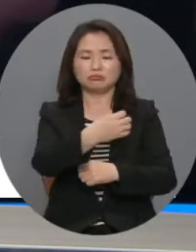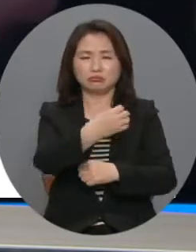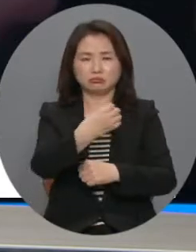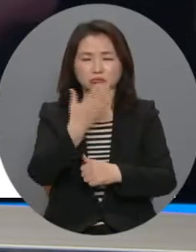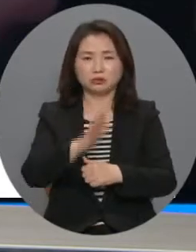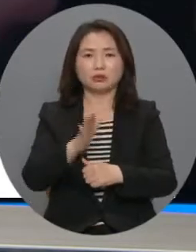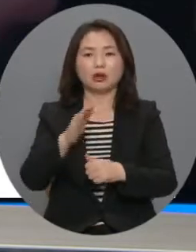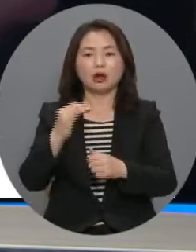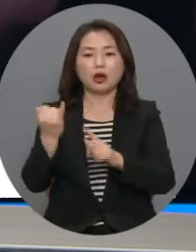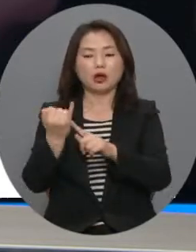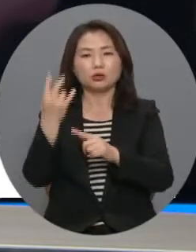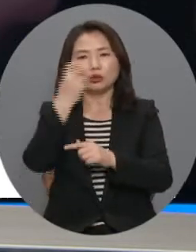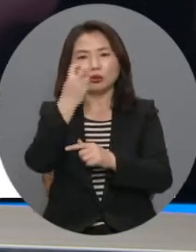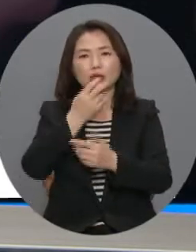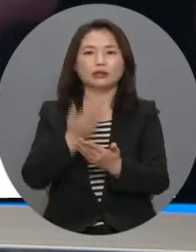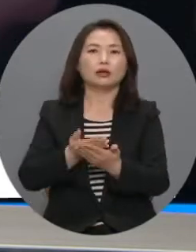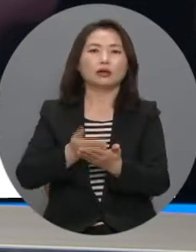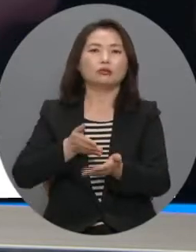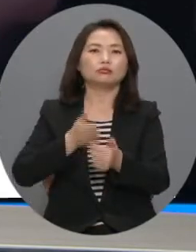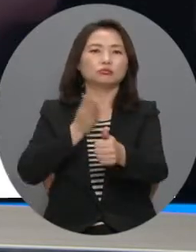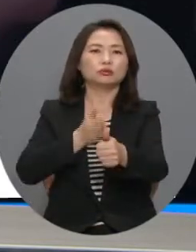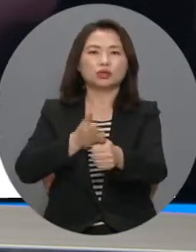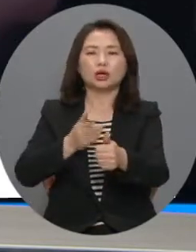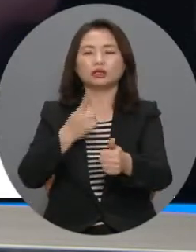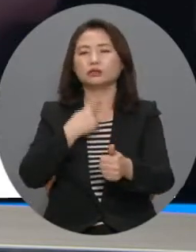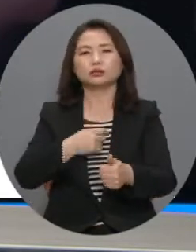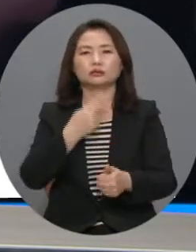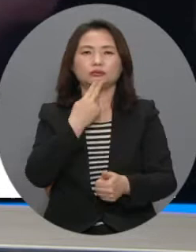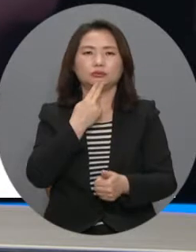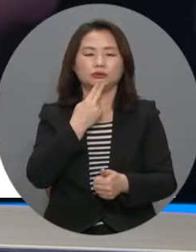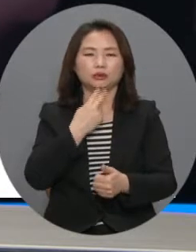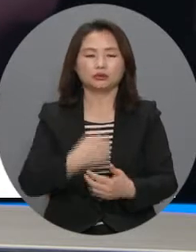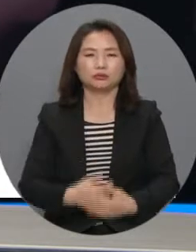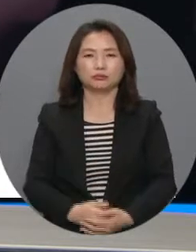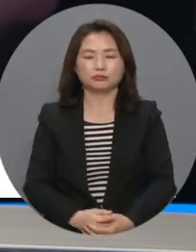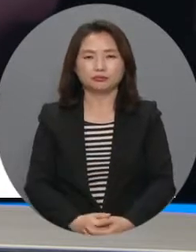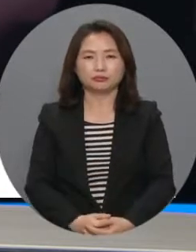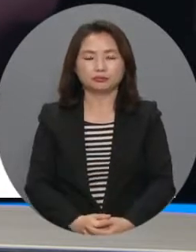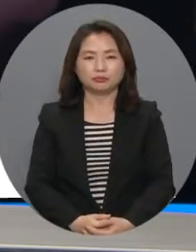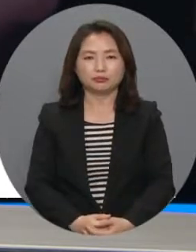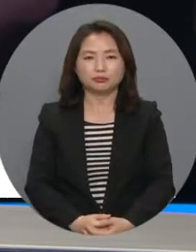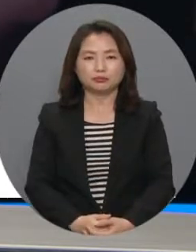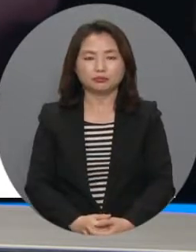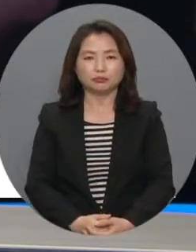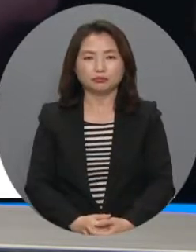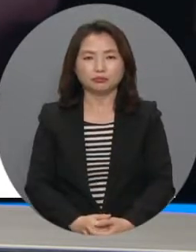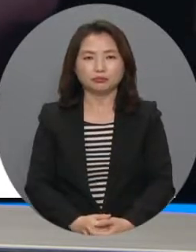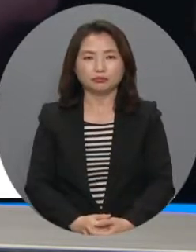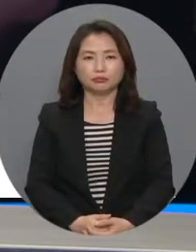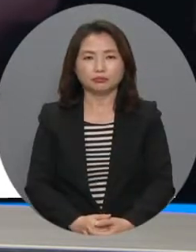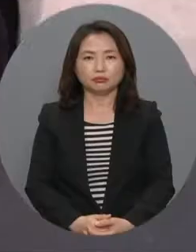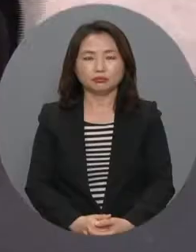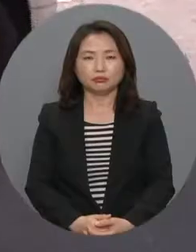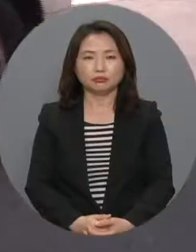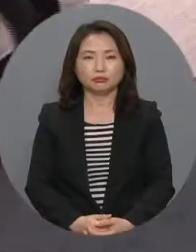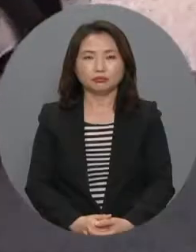때문이라는데 정작 아이를 돌봐달라는 부탁은 어디에도 하지 않았습니다. 양관희 기자가 보도합니다.